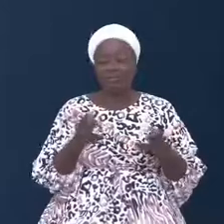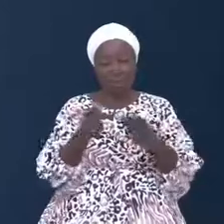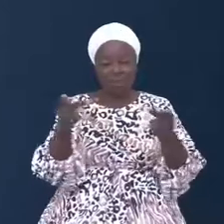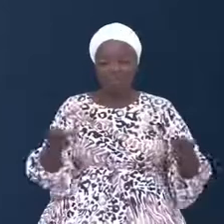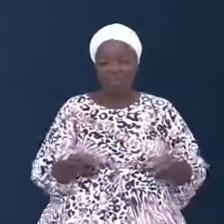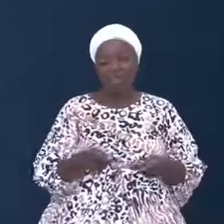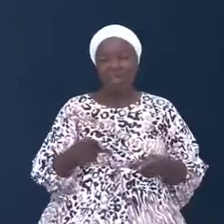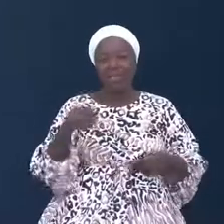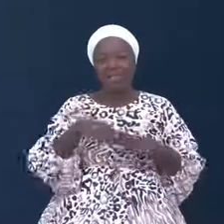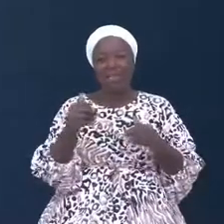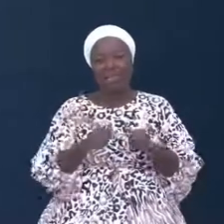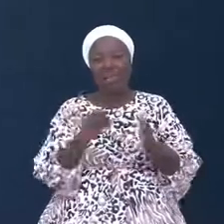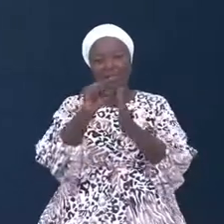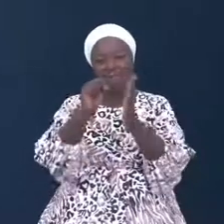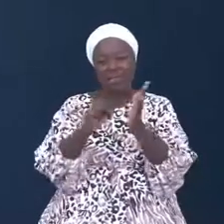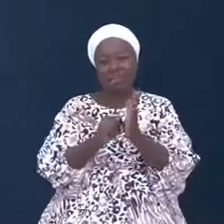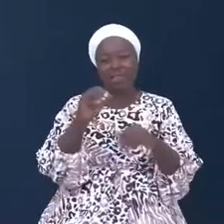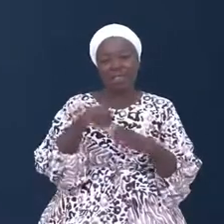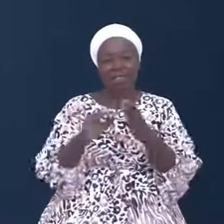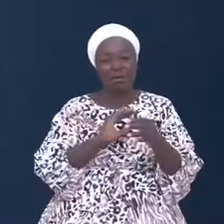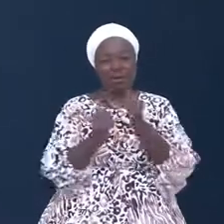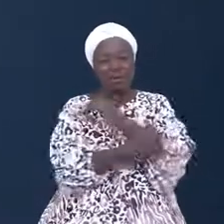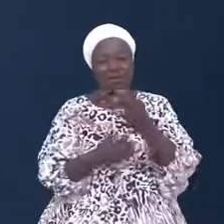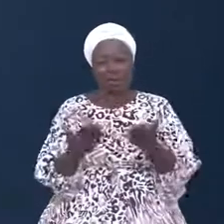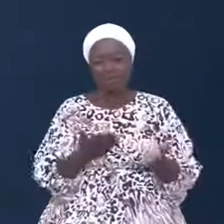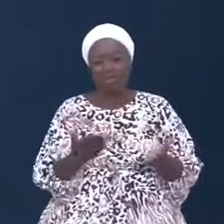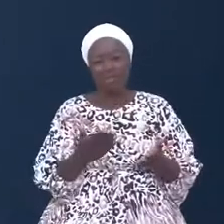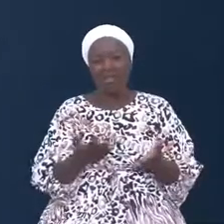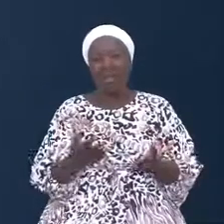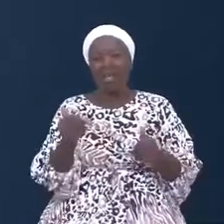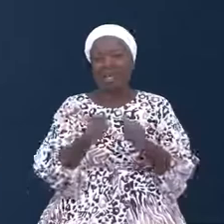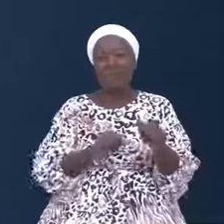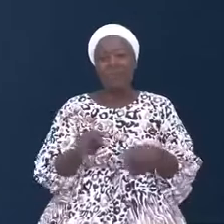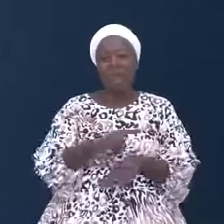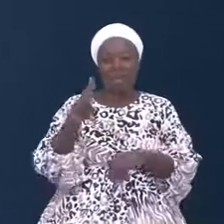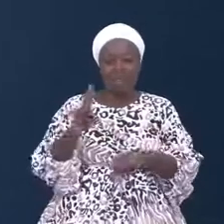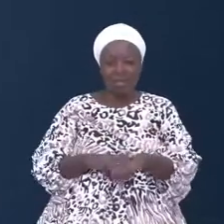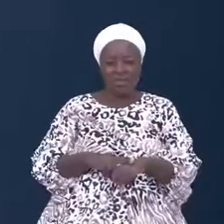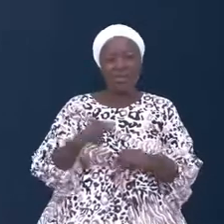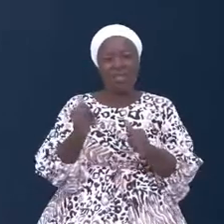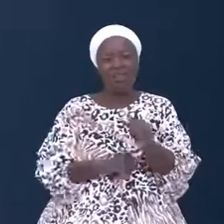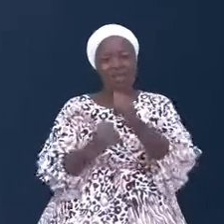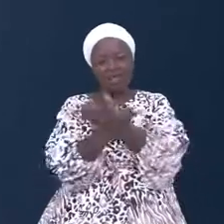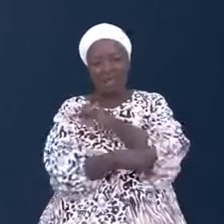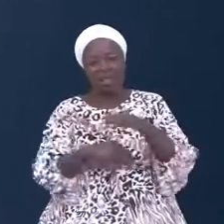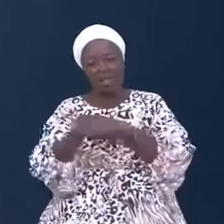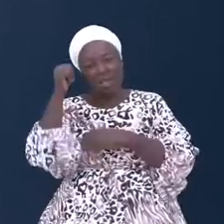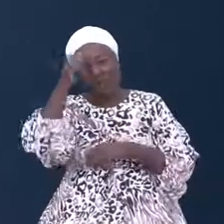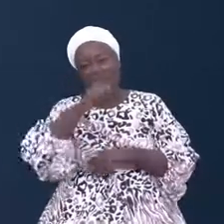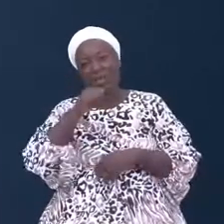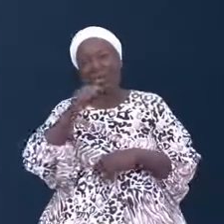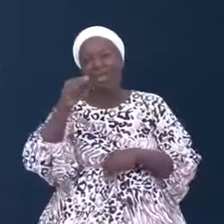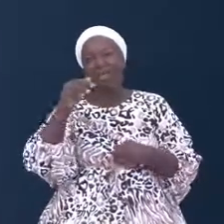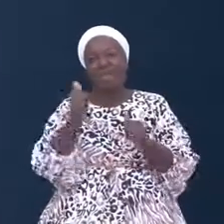Partout, dans n'importe quelle assemblée, dans n'importe quel état, dans notre pays ici, dans n'importe quelle